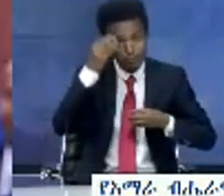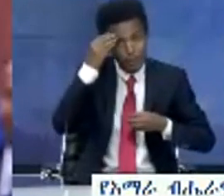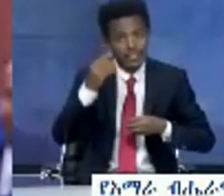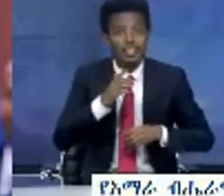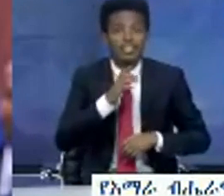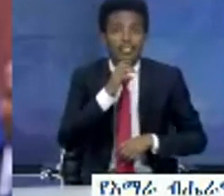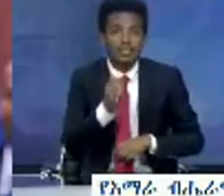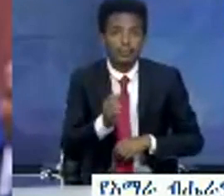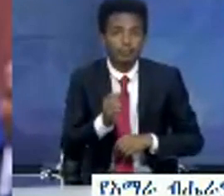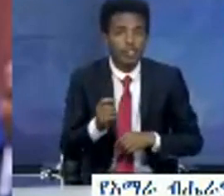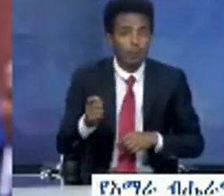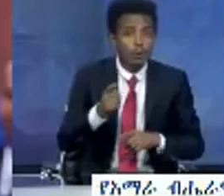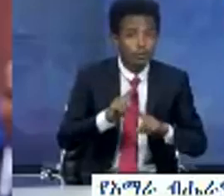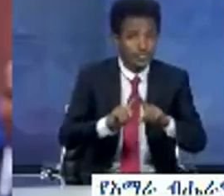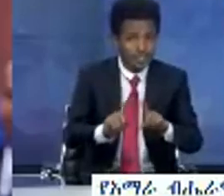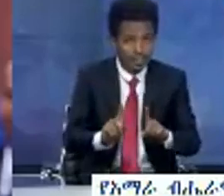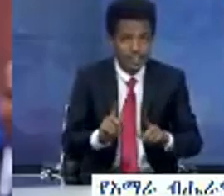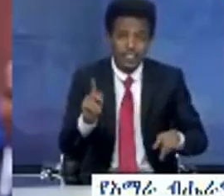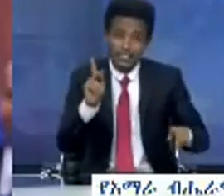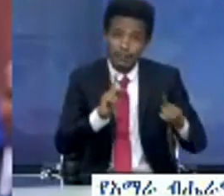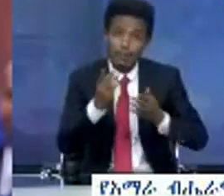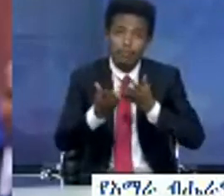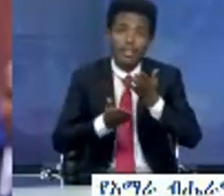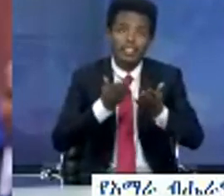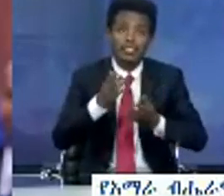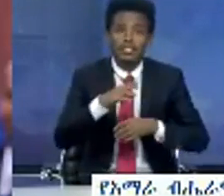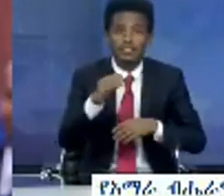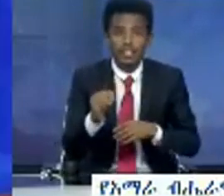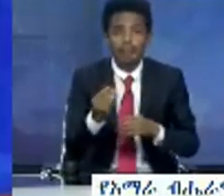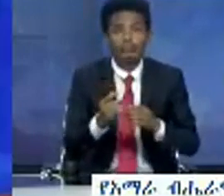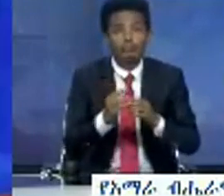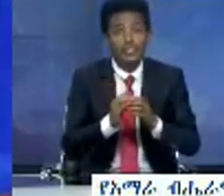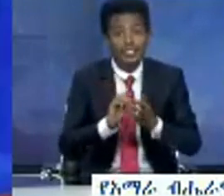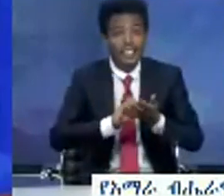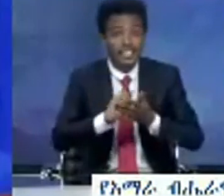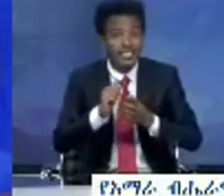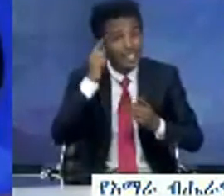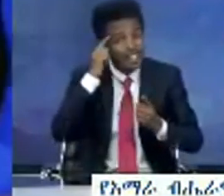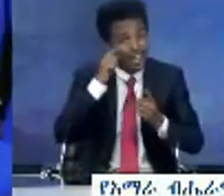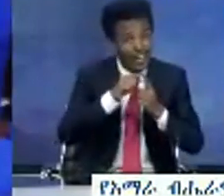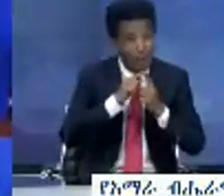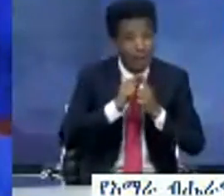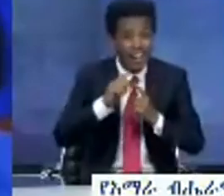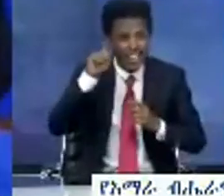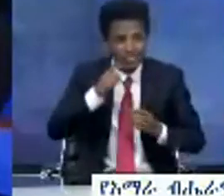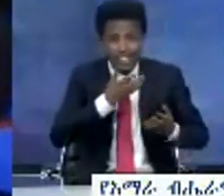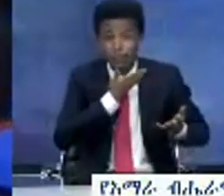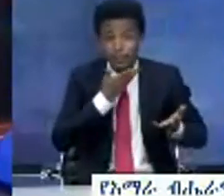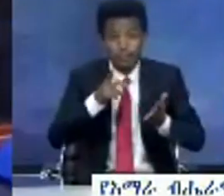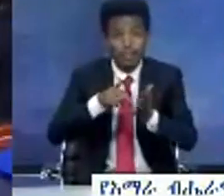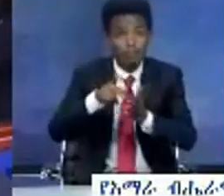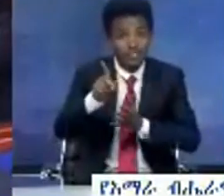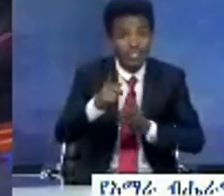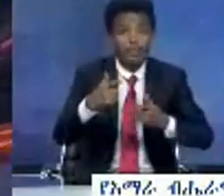አይደለም። ሆኖም ግን ህዝብን ማገልገልና ለተቀደሰ ዓላማ አስፈላጊውን መስዋዕትነት መክፈል